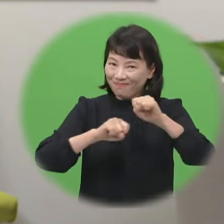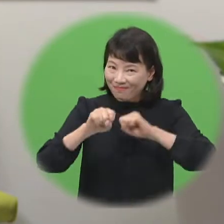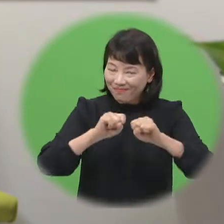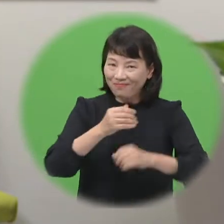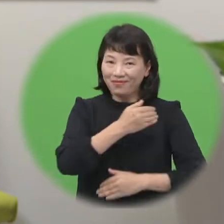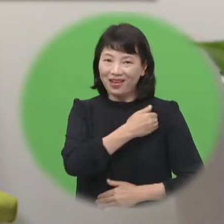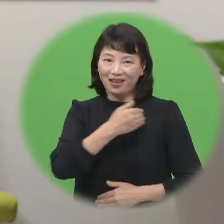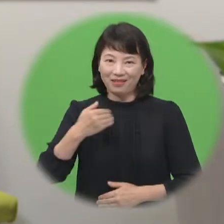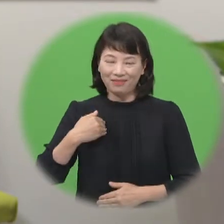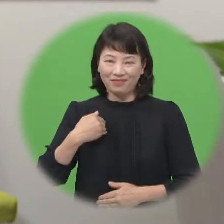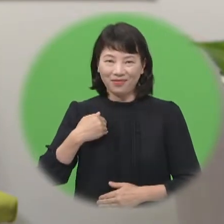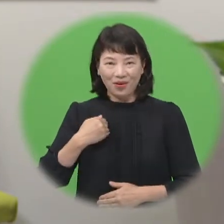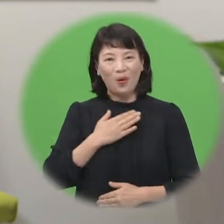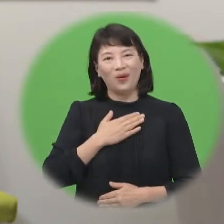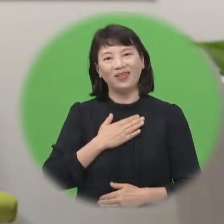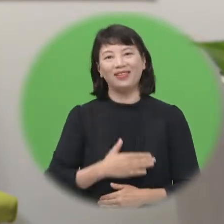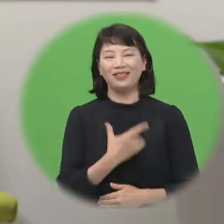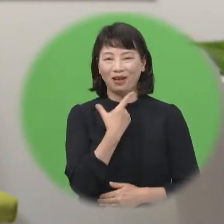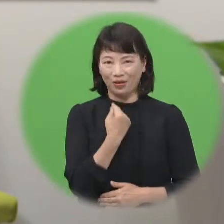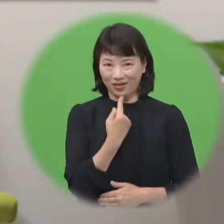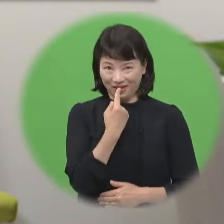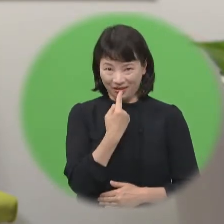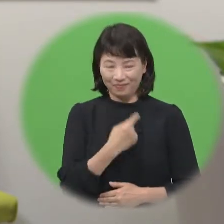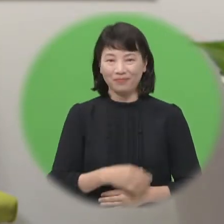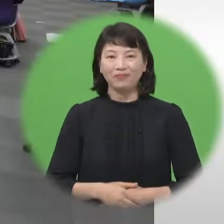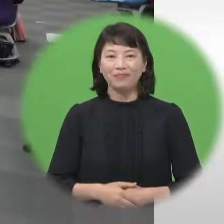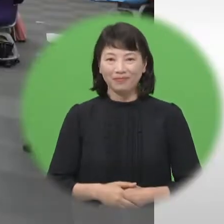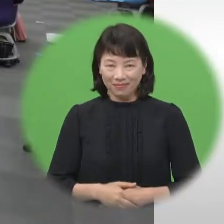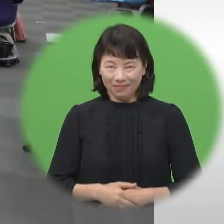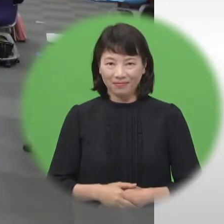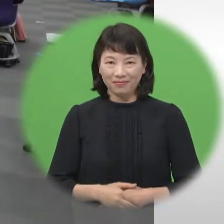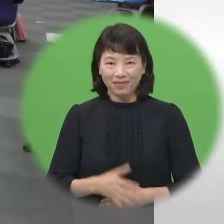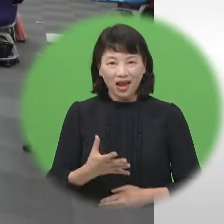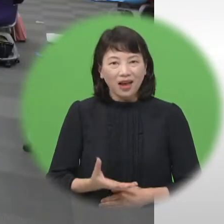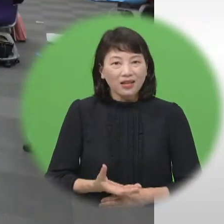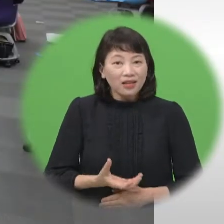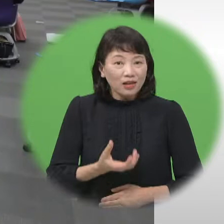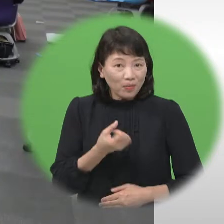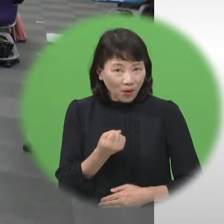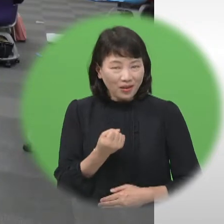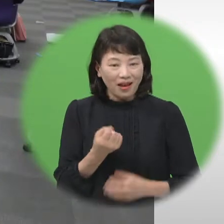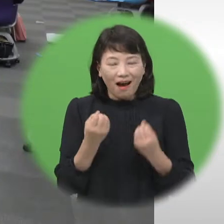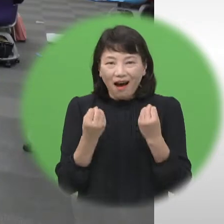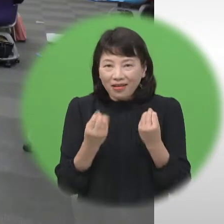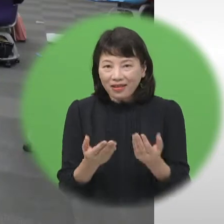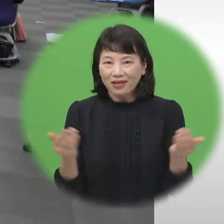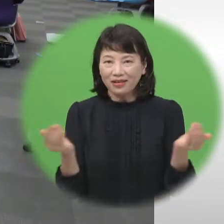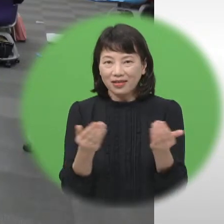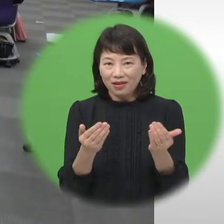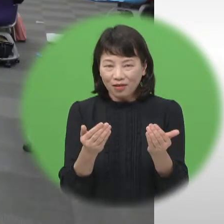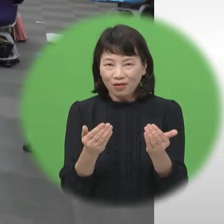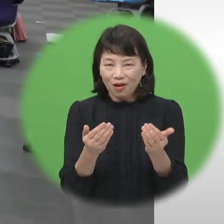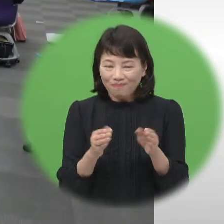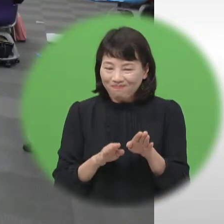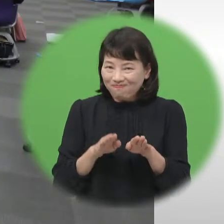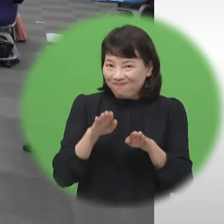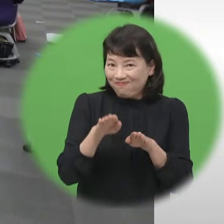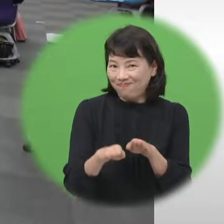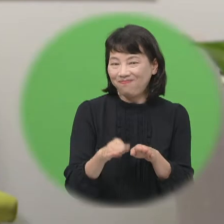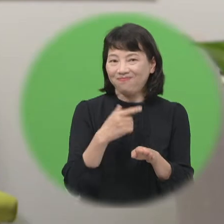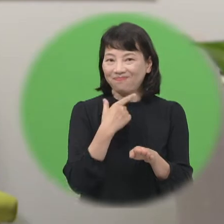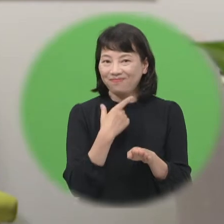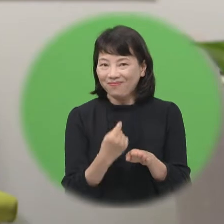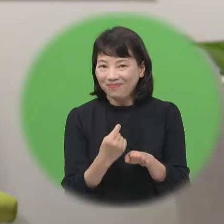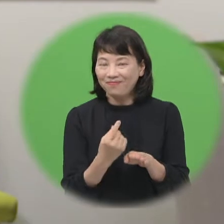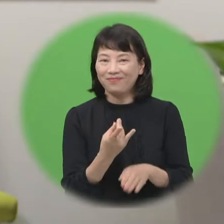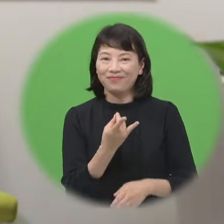だよっていうこと、それを気づいていただいて、そして自分でもう一回新しいステップをね、踏み出してもらえるような、そんな